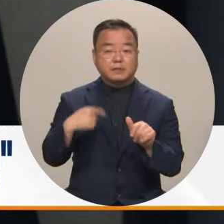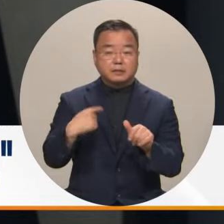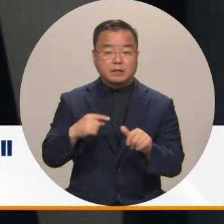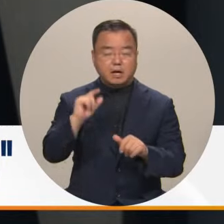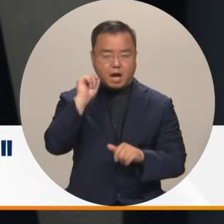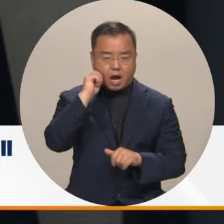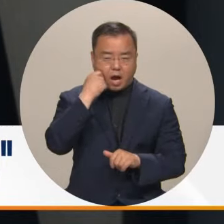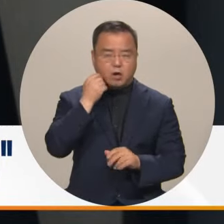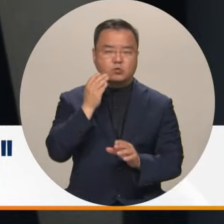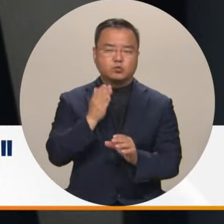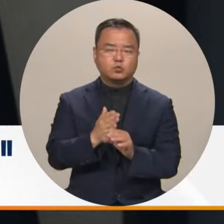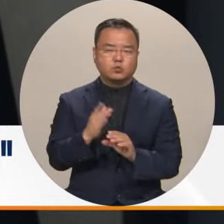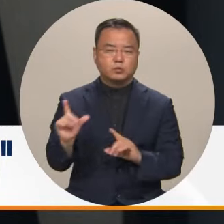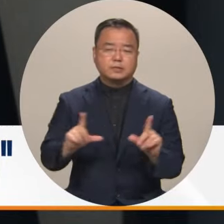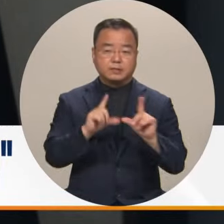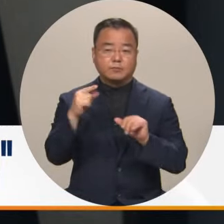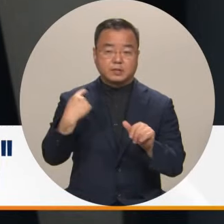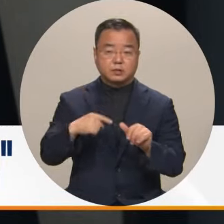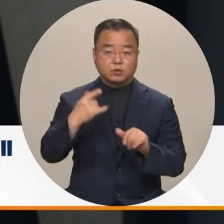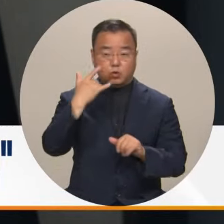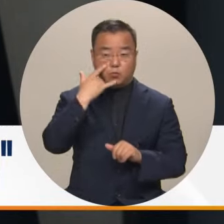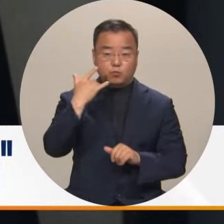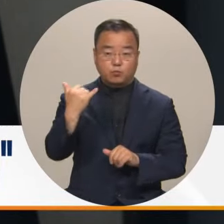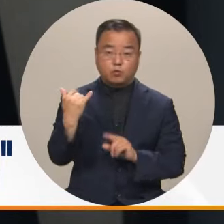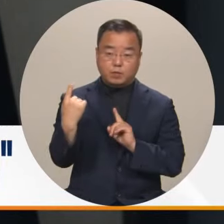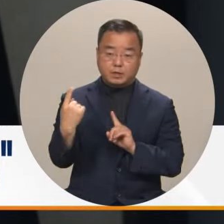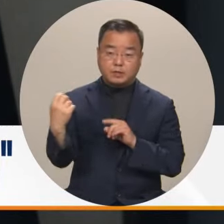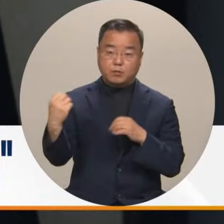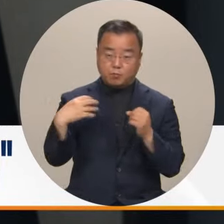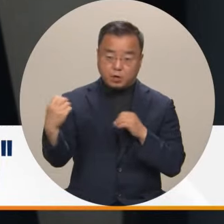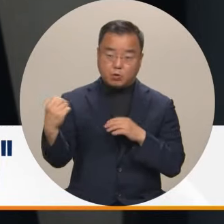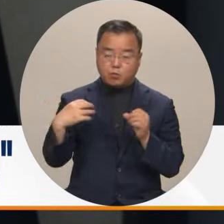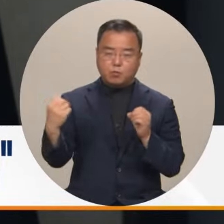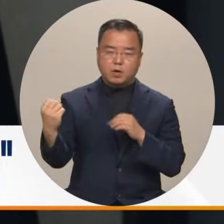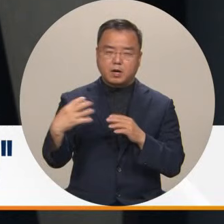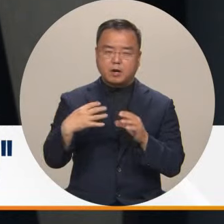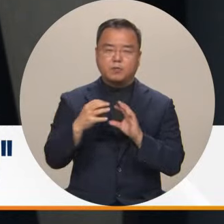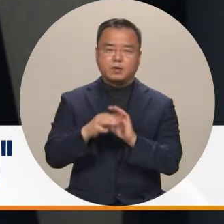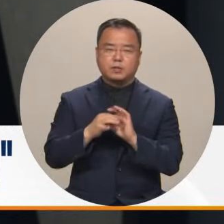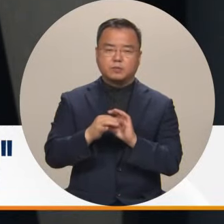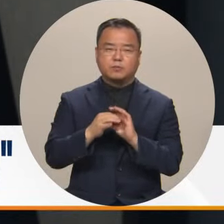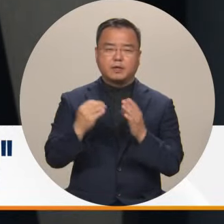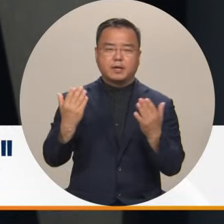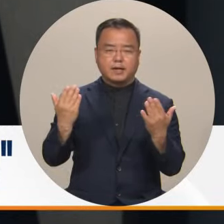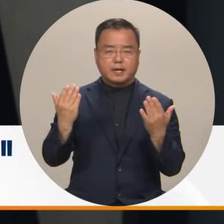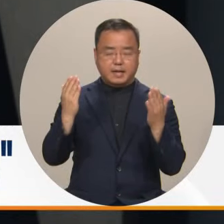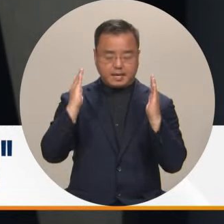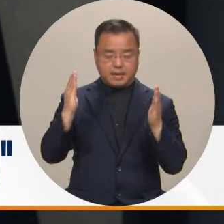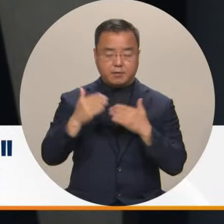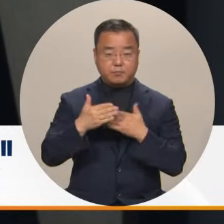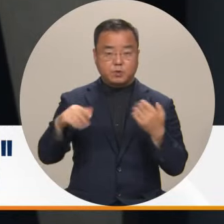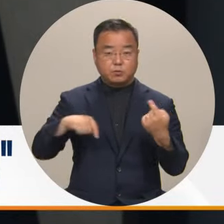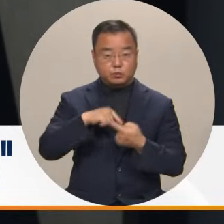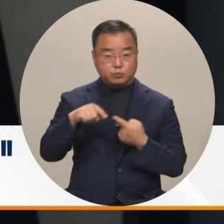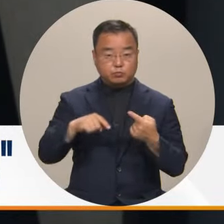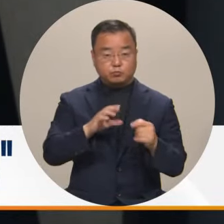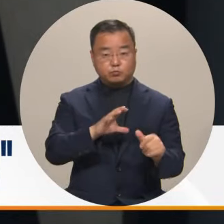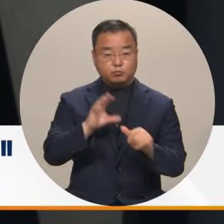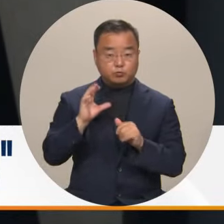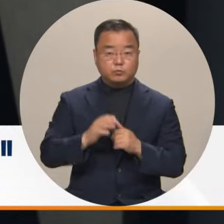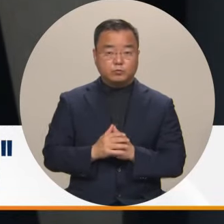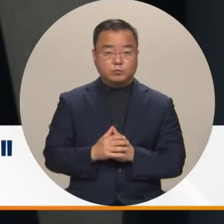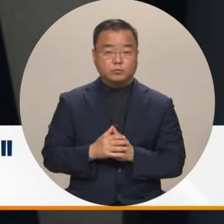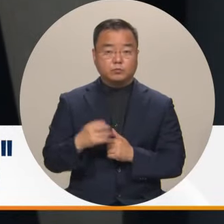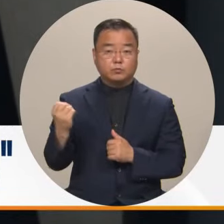있는데 생활지도 라지 학부모와의 그 대화를 통한 여러 가지 학급 경영에도 사용할 수가 있고요 그리고 이제